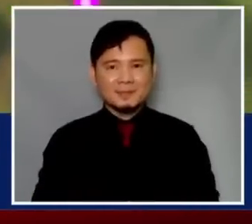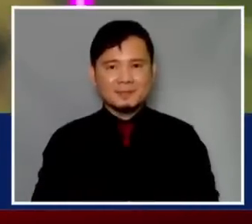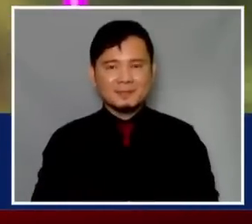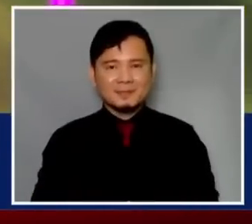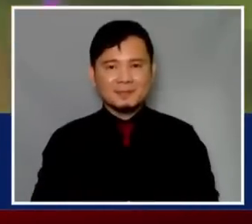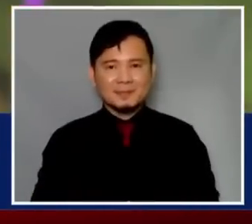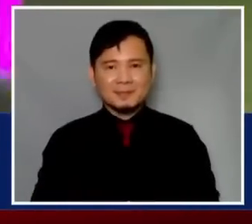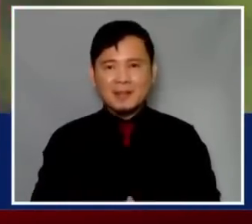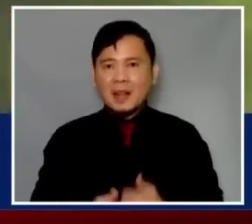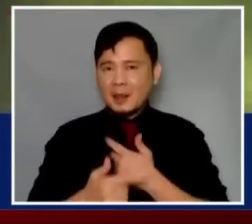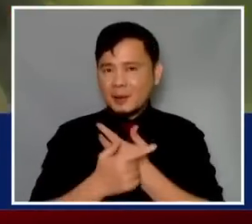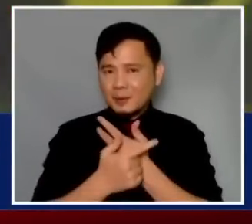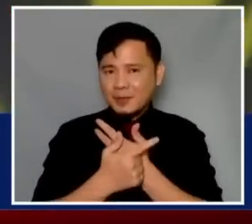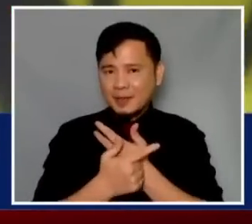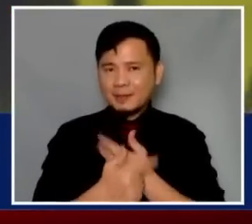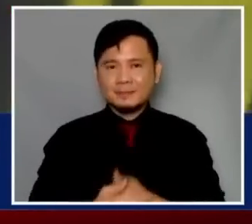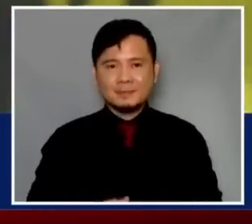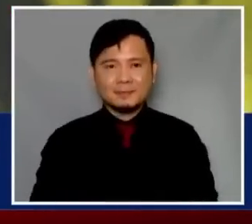Laguna,